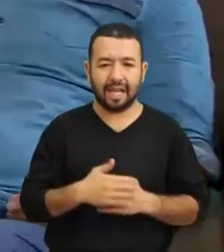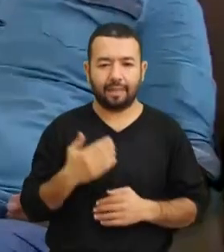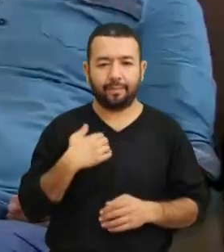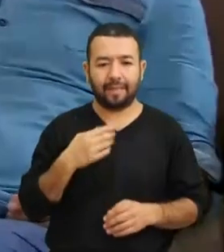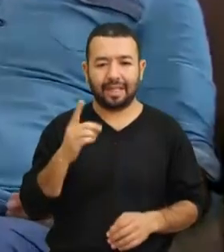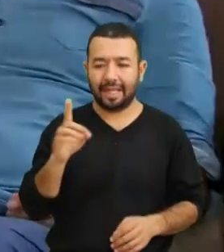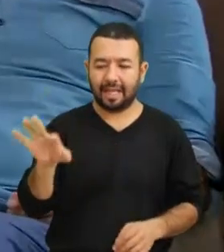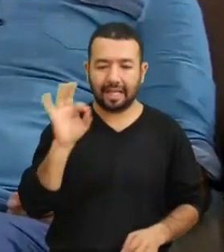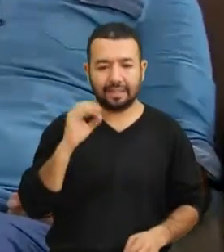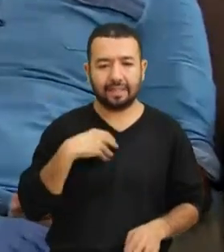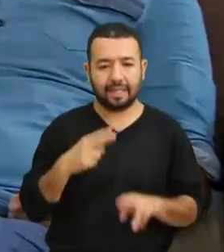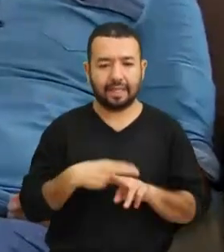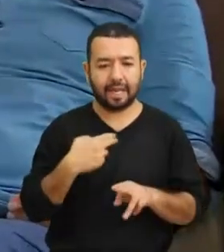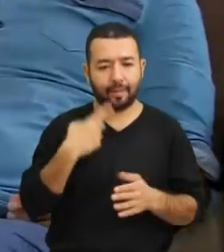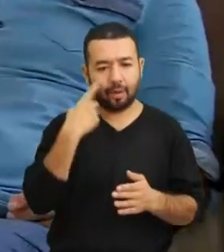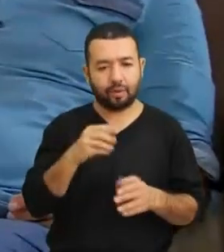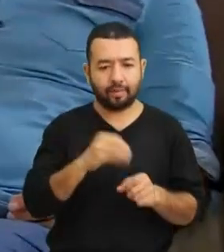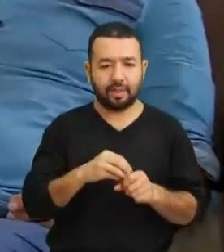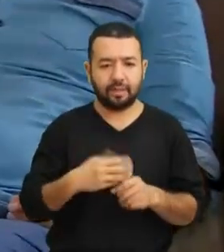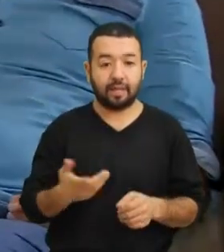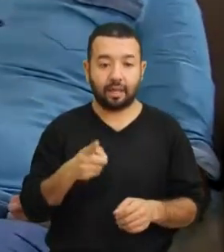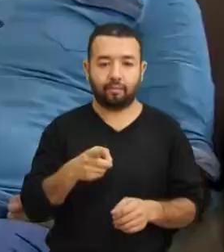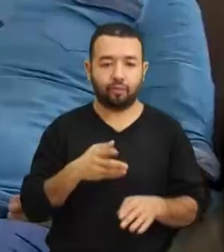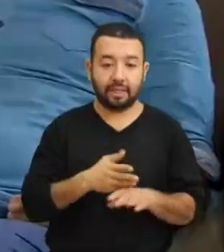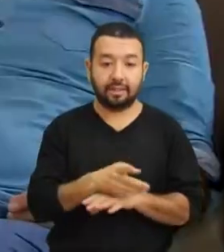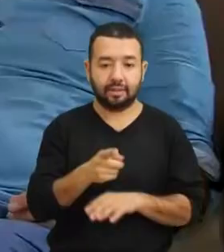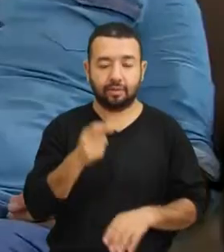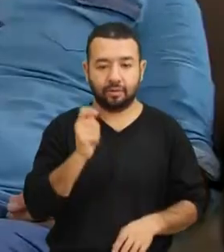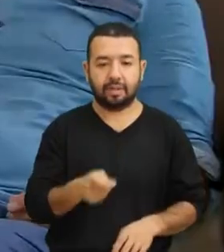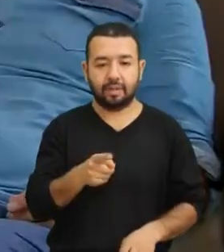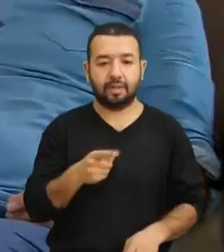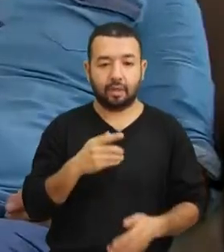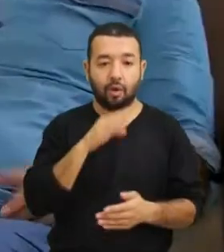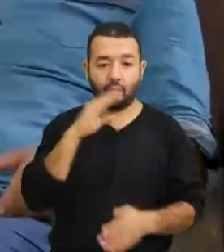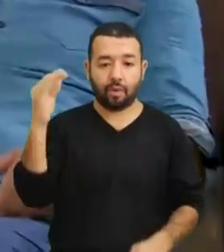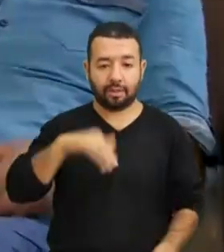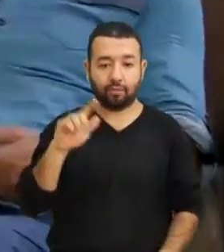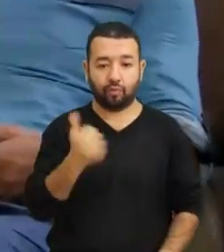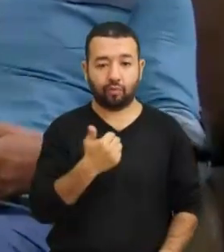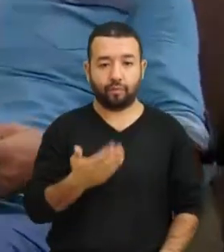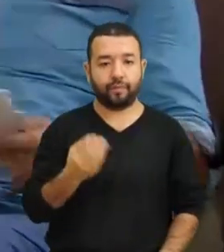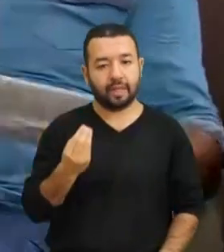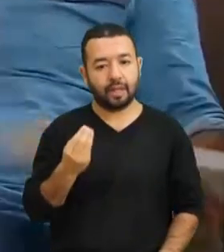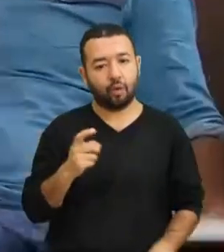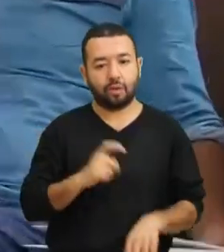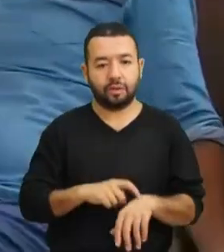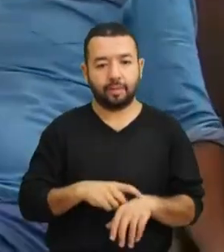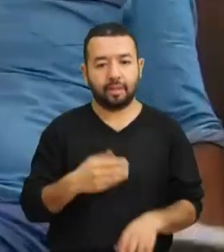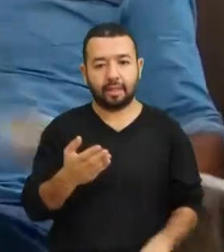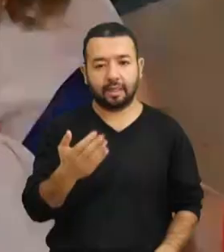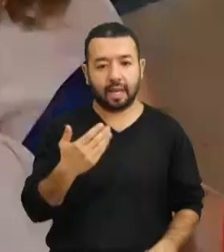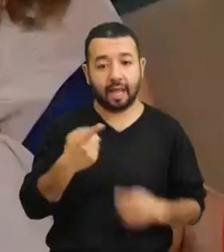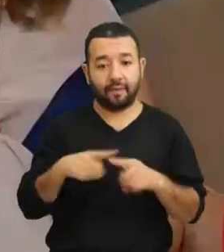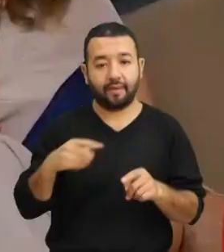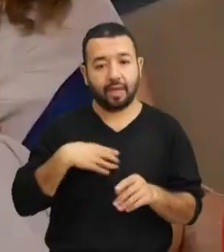de numuneyi aldım, getirdim göstermek için. Evet evet, kesinlikle bu olsun zaten. Ta yurt dışından gelmiş yani. İyi o zaman hayatım, şunu şöyle